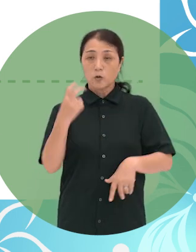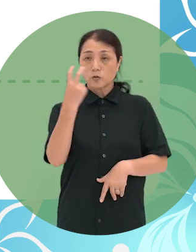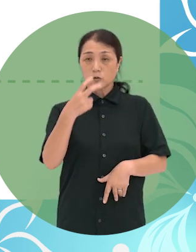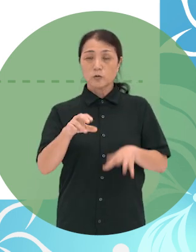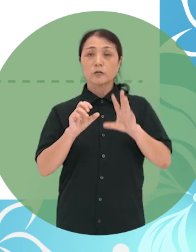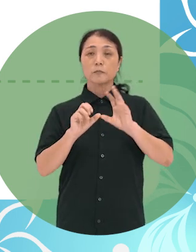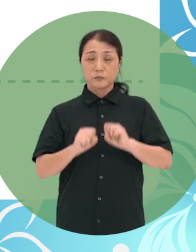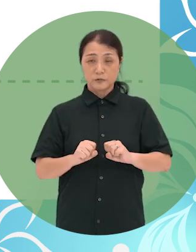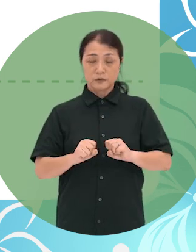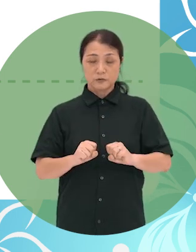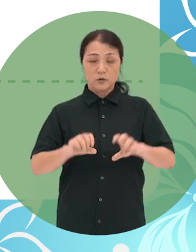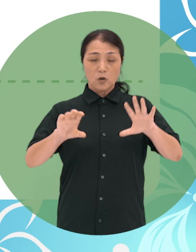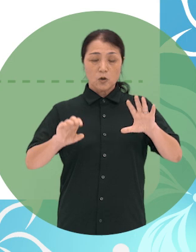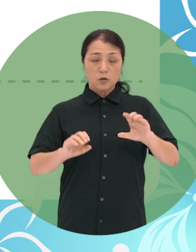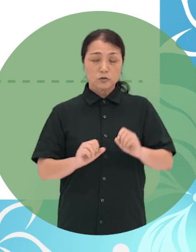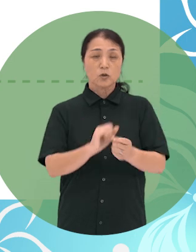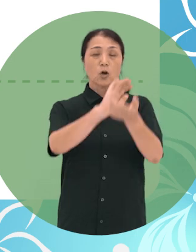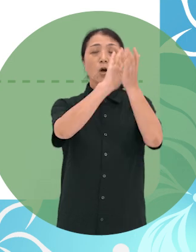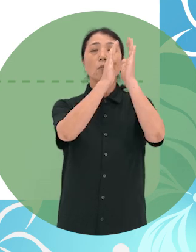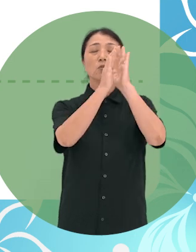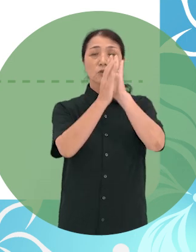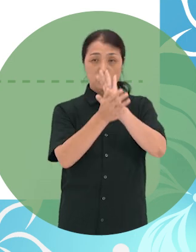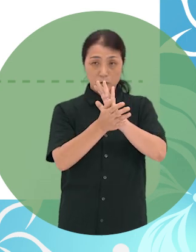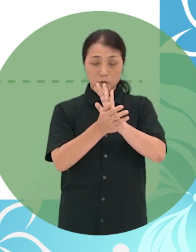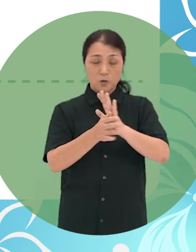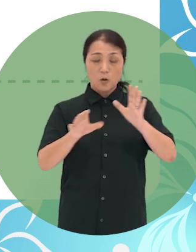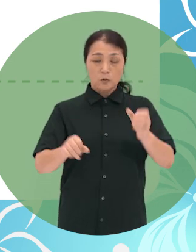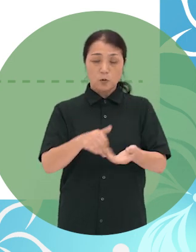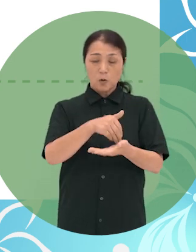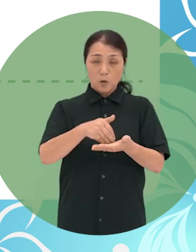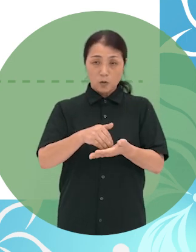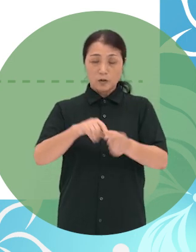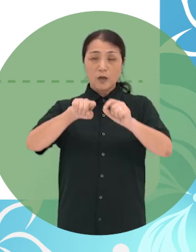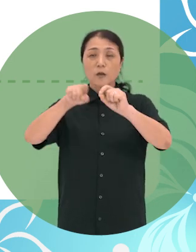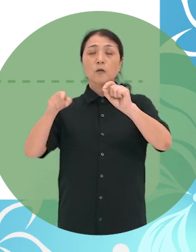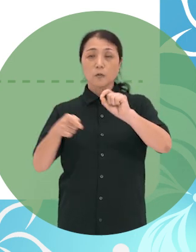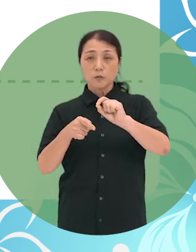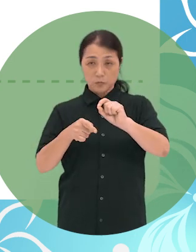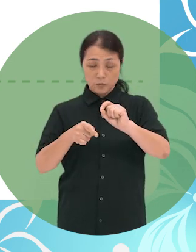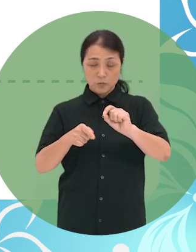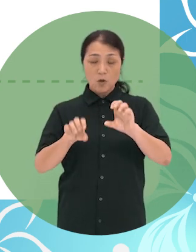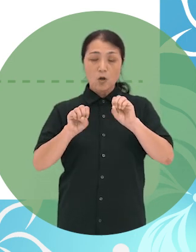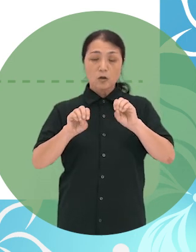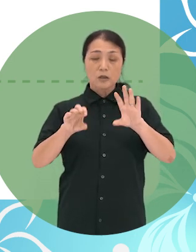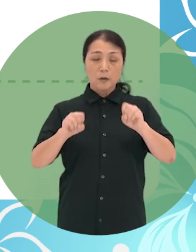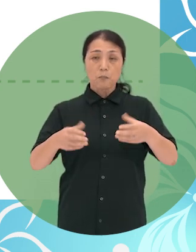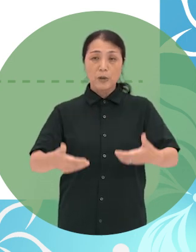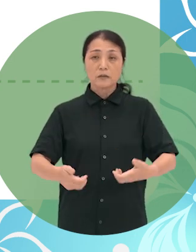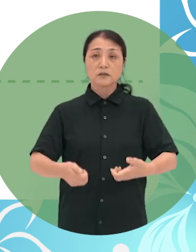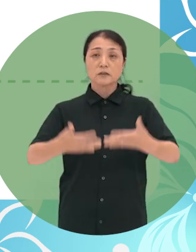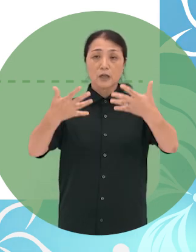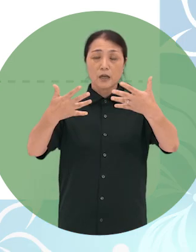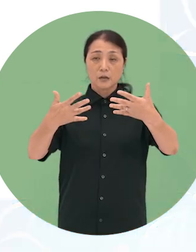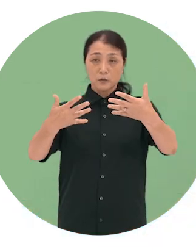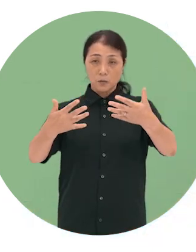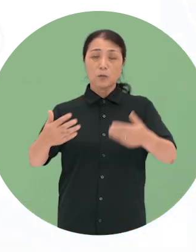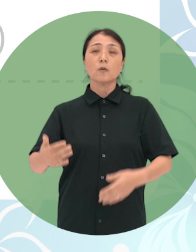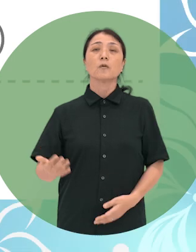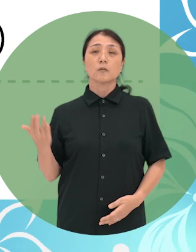総務省統計局令和6年度全国家計構造調査キャンペーンサイトをご覧ください。